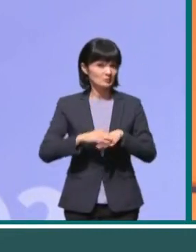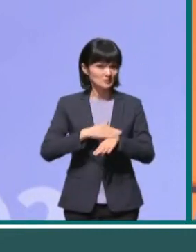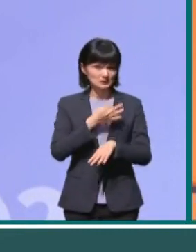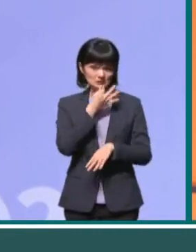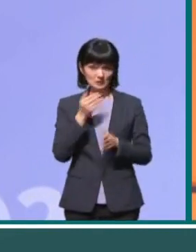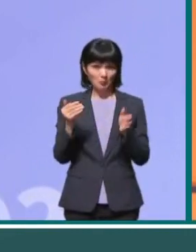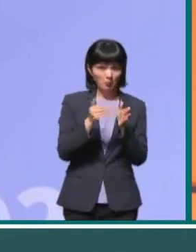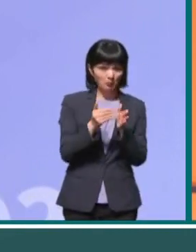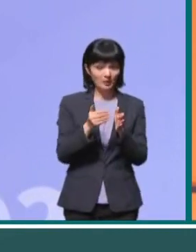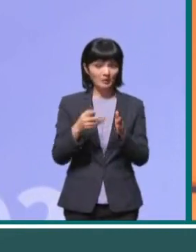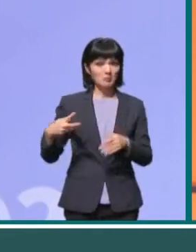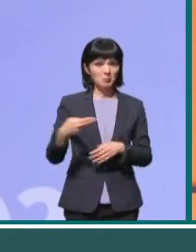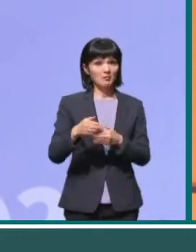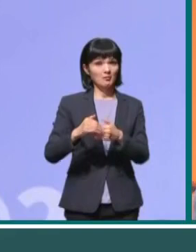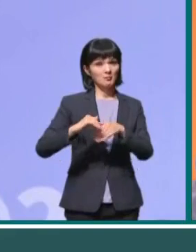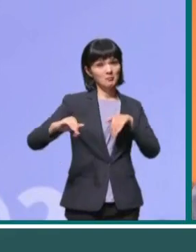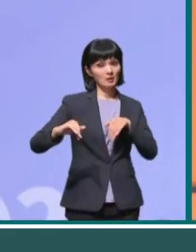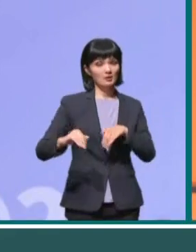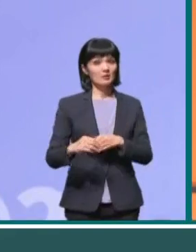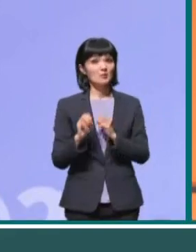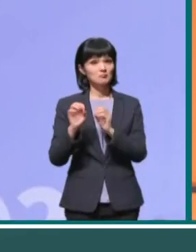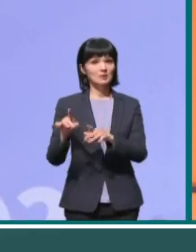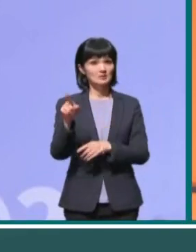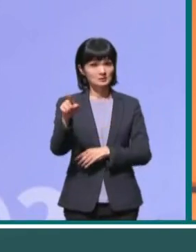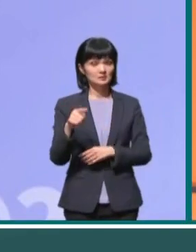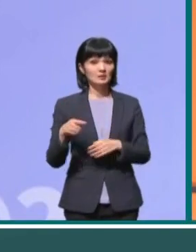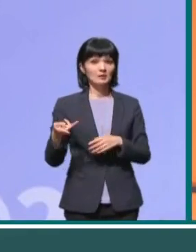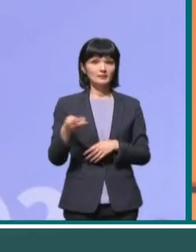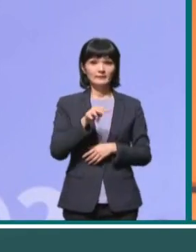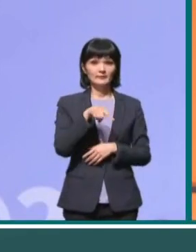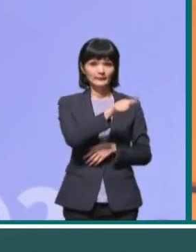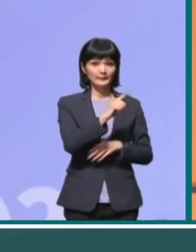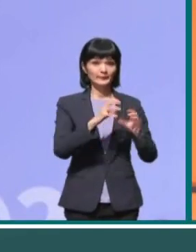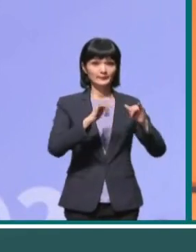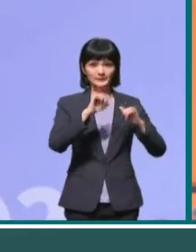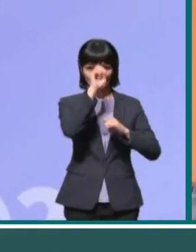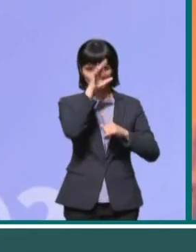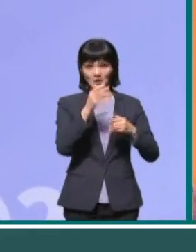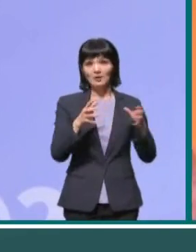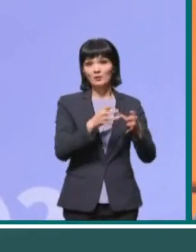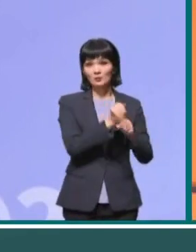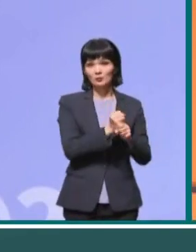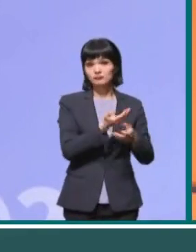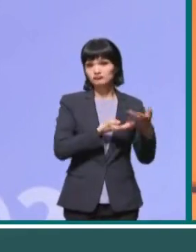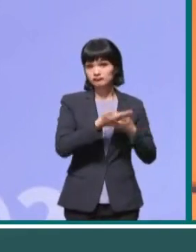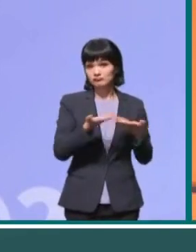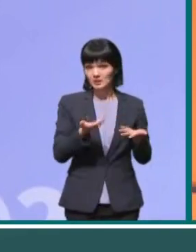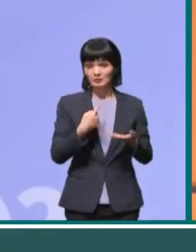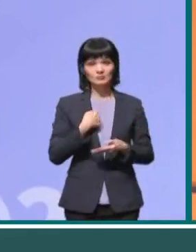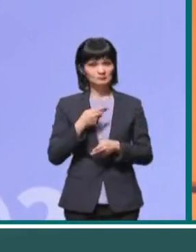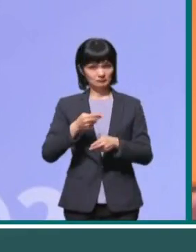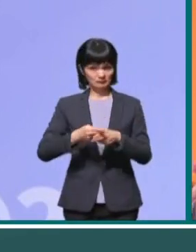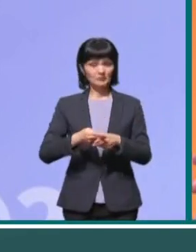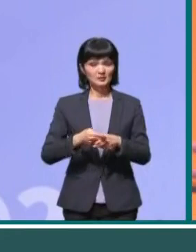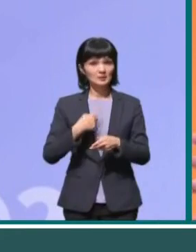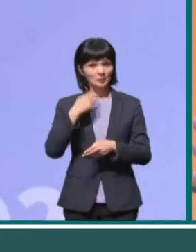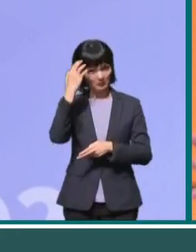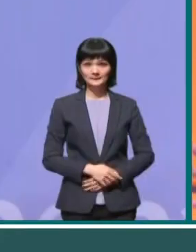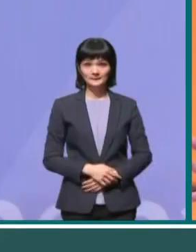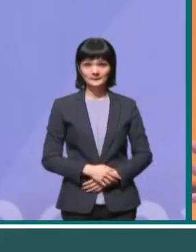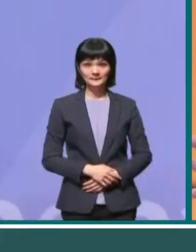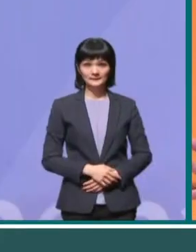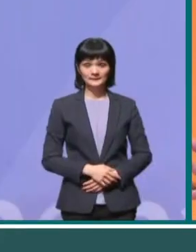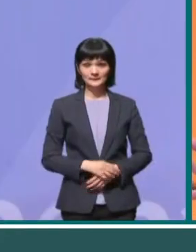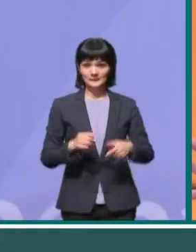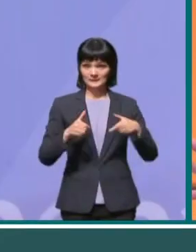连像什么朱学仁啊，他们在家有开直播嘛，他们底下的那些留言也都是说啊，黄珊珊没有蒋万安好。也就是在蓝白合